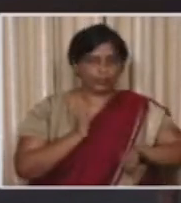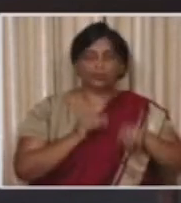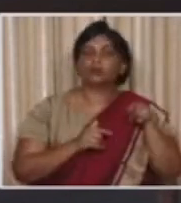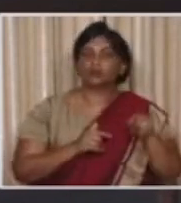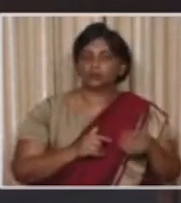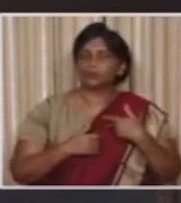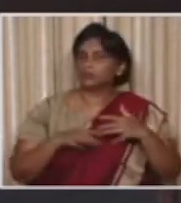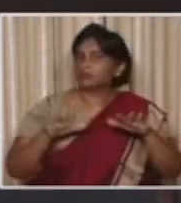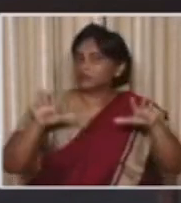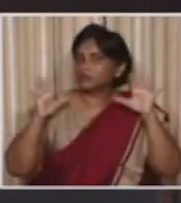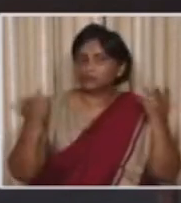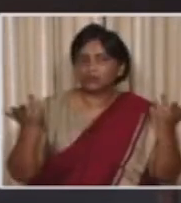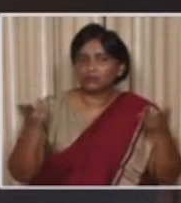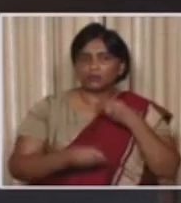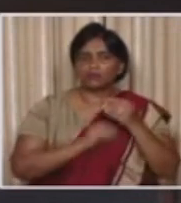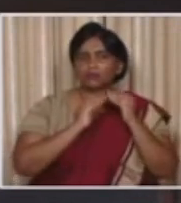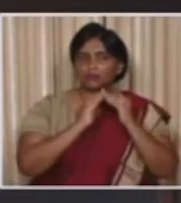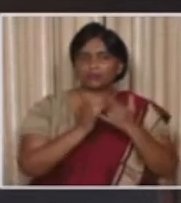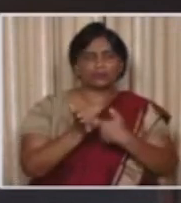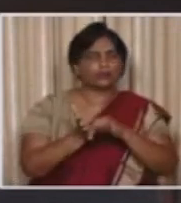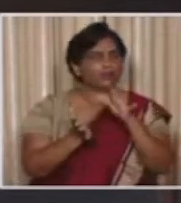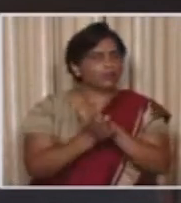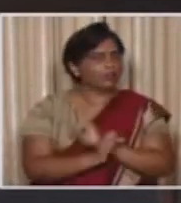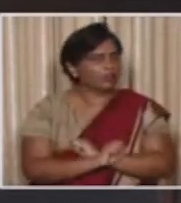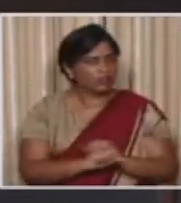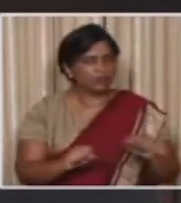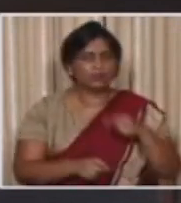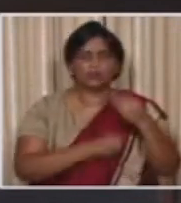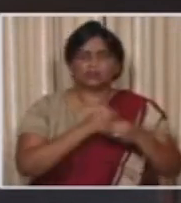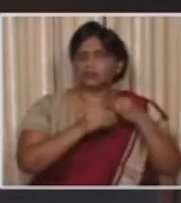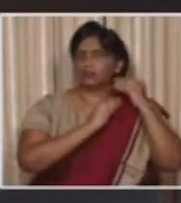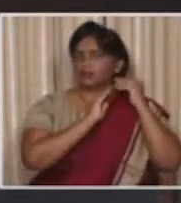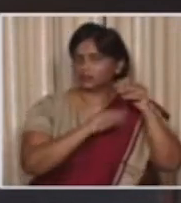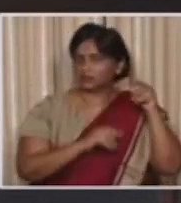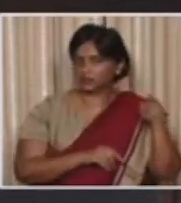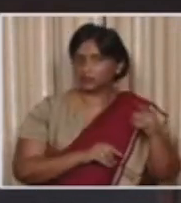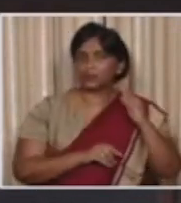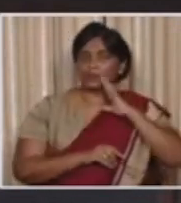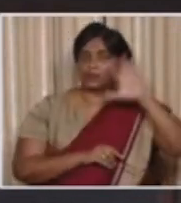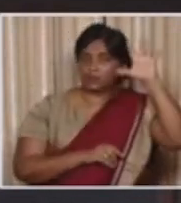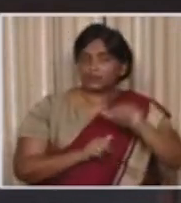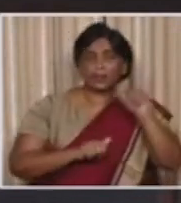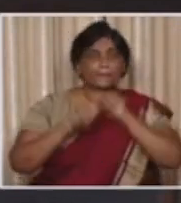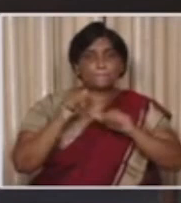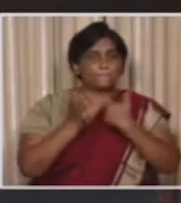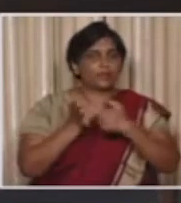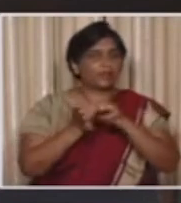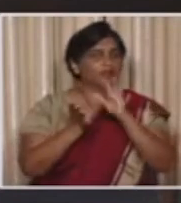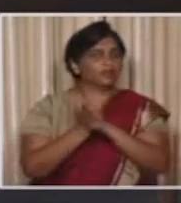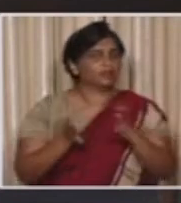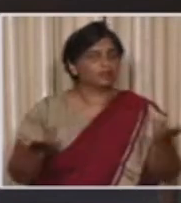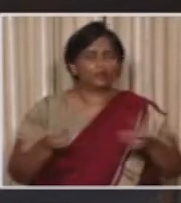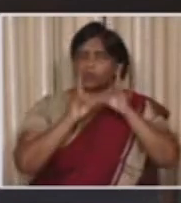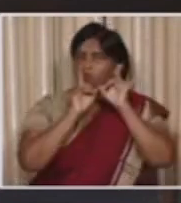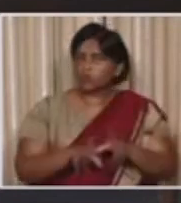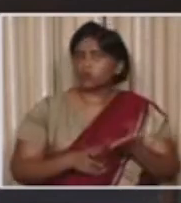ඉතින් මට හරි පුදුමයි මේ කර්මාංශාලාවට ලියාපදිංචිත් නැහැ. මේ කර්මාංශාලාවේ පිටරටින් ගේන ඖෂධයක් ලියාපදිංචි කළත් නැහැ.